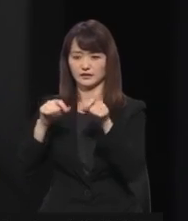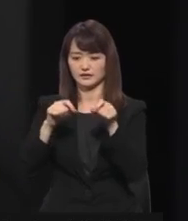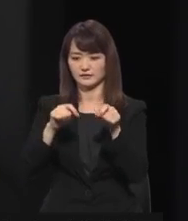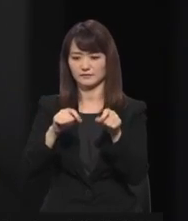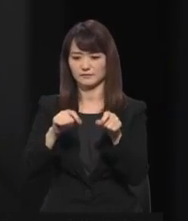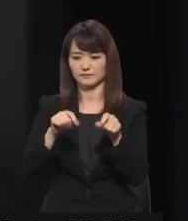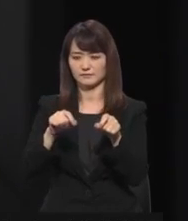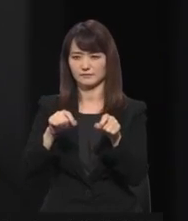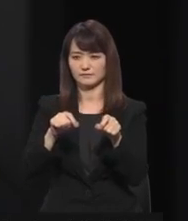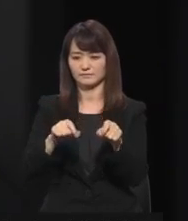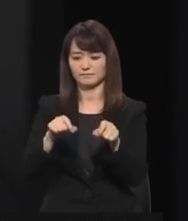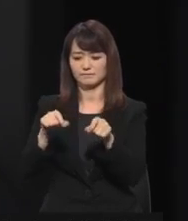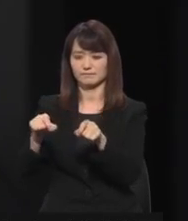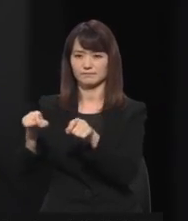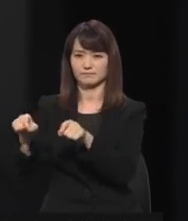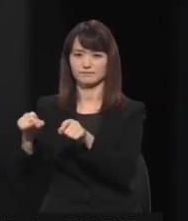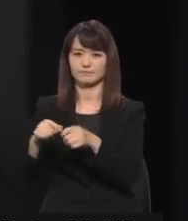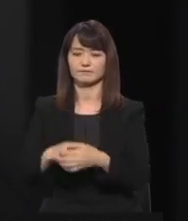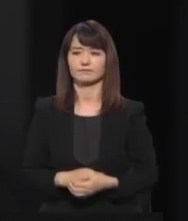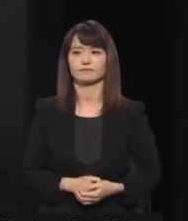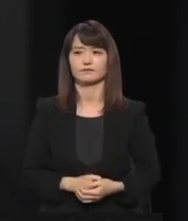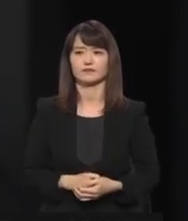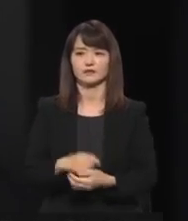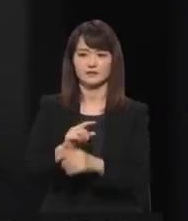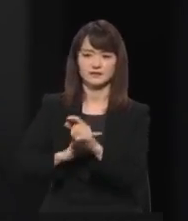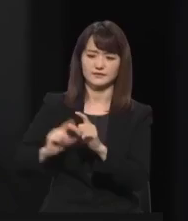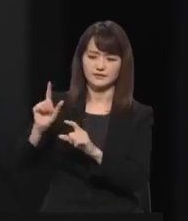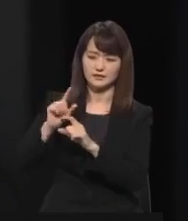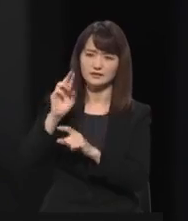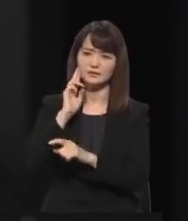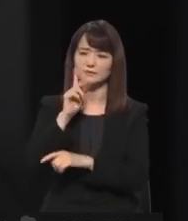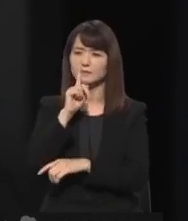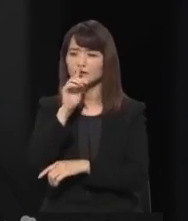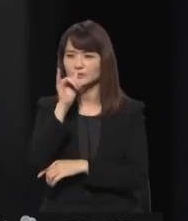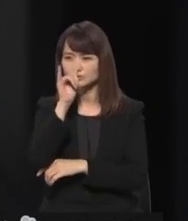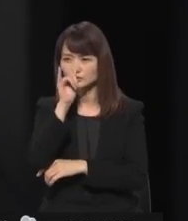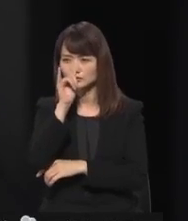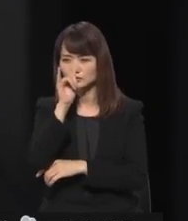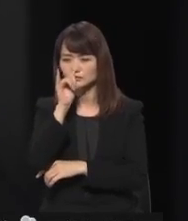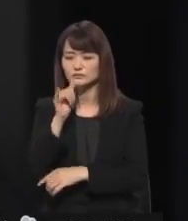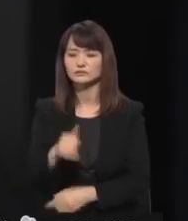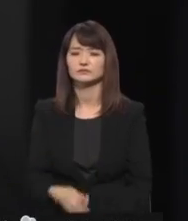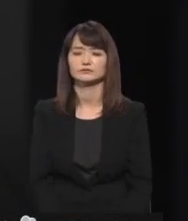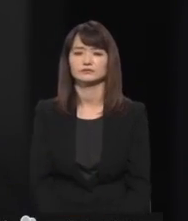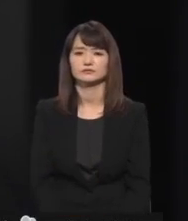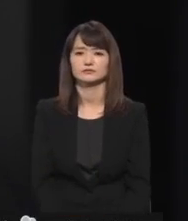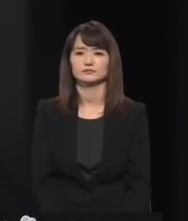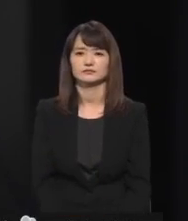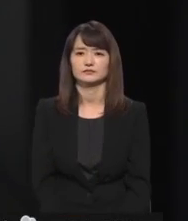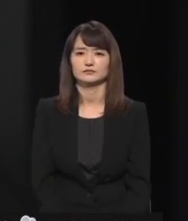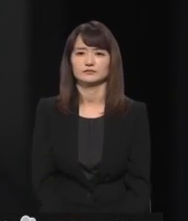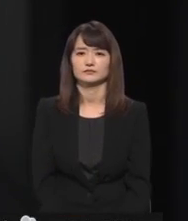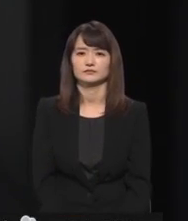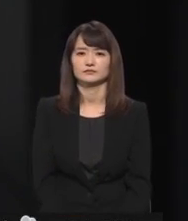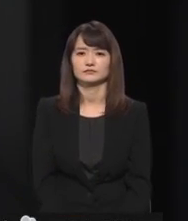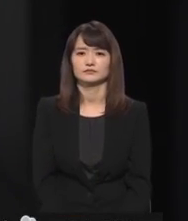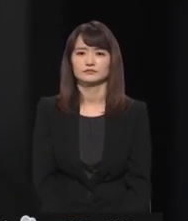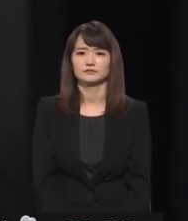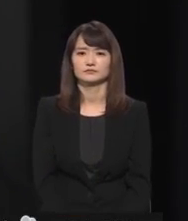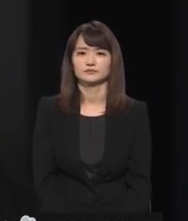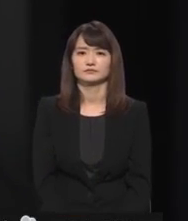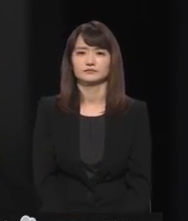사실과 더 많은 극단적인 주장도 할 수 있는 이런 초지에 현재 놓여져 있는 것이다 그냥 이 생각해요 그래서